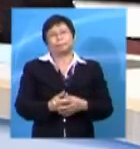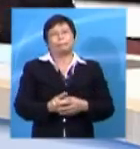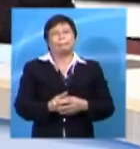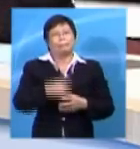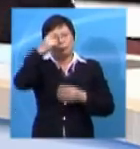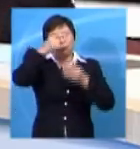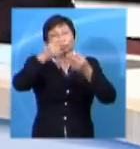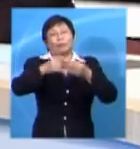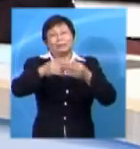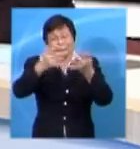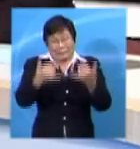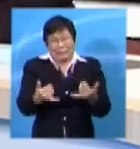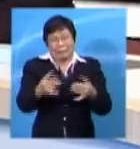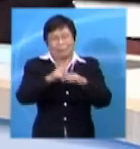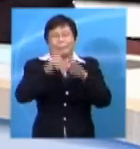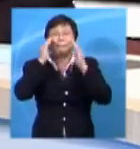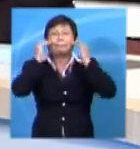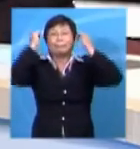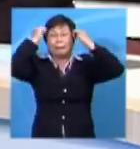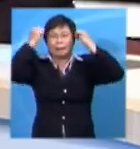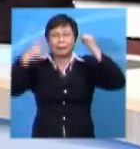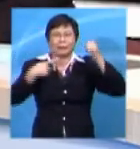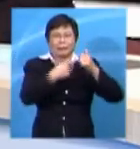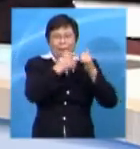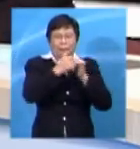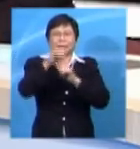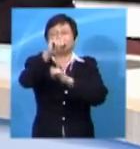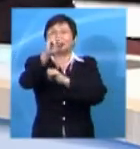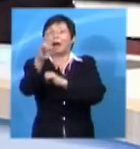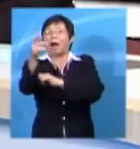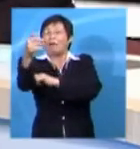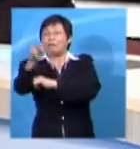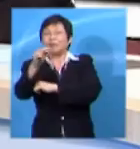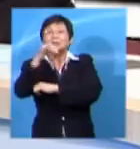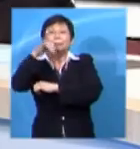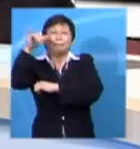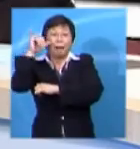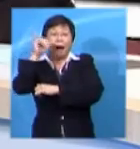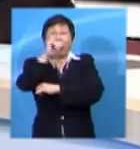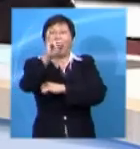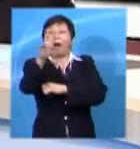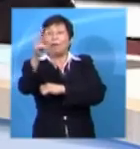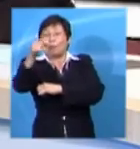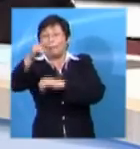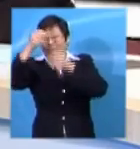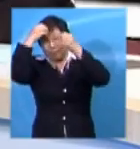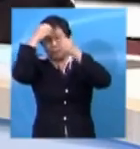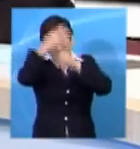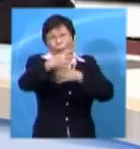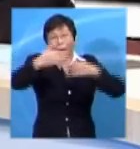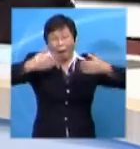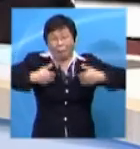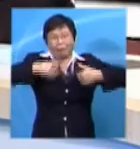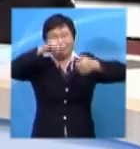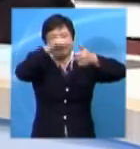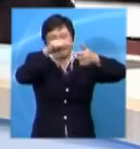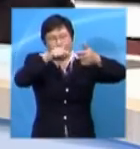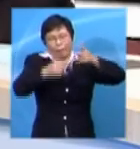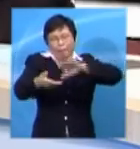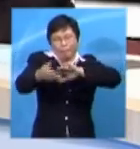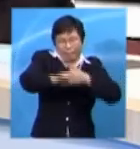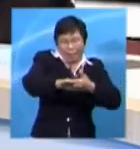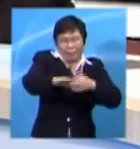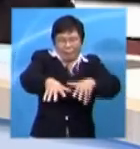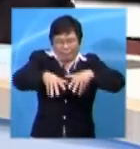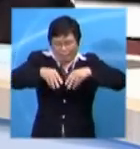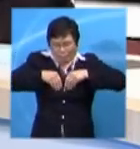Dan untuk perkembangan terkini di Belanda, kita bersama Ivan Toh. Ivan, semalam Ivan ada memaklumkan ada beberapa mayat akan